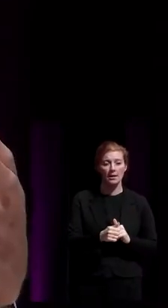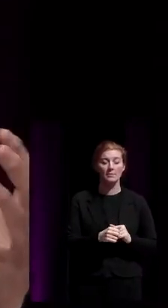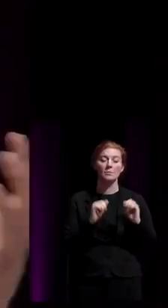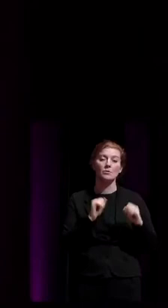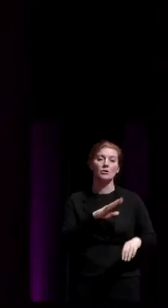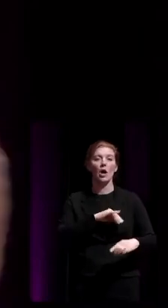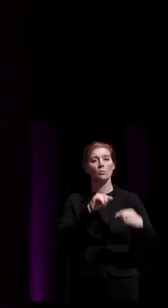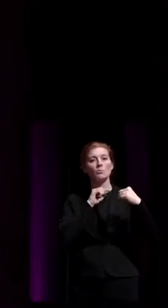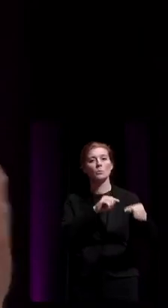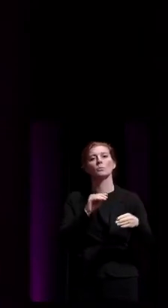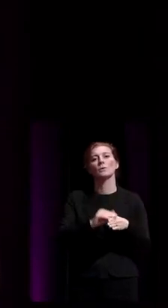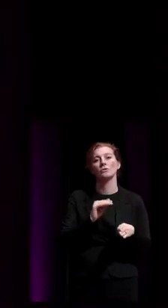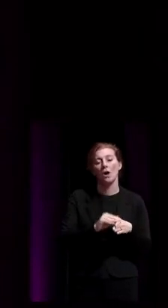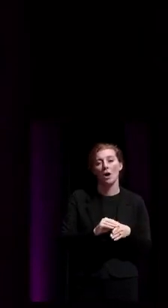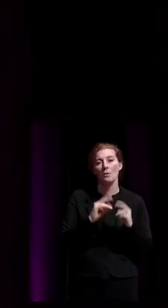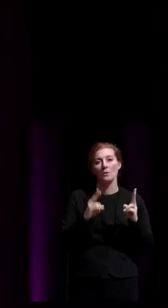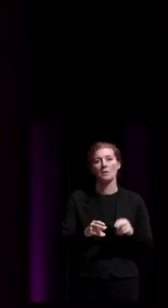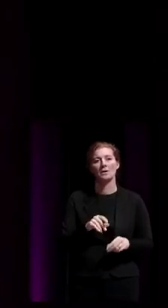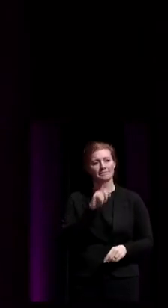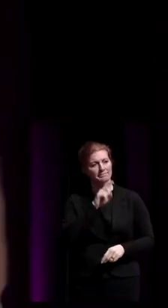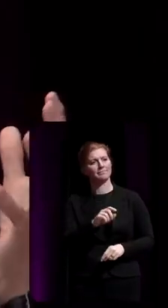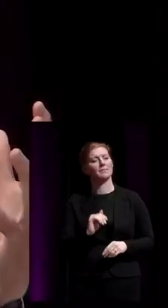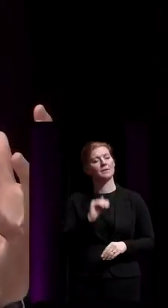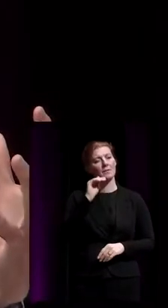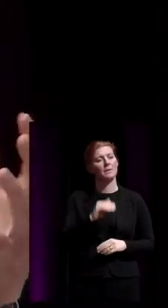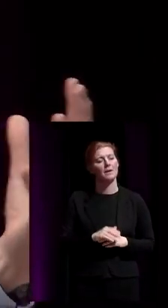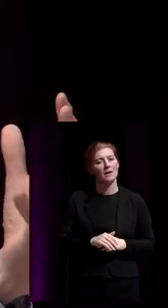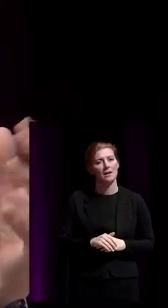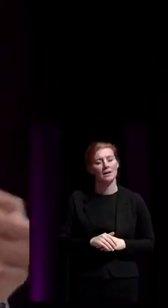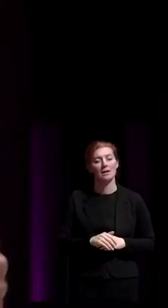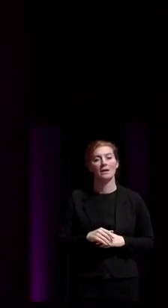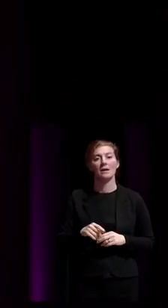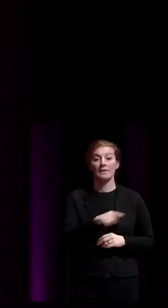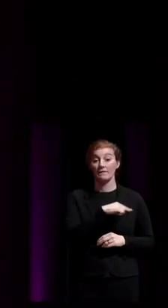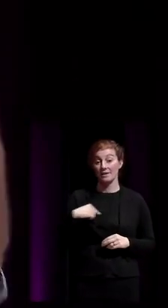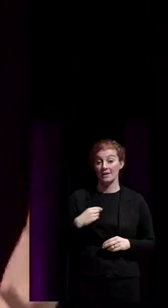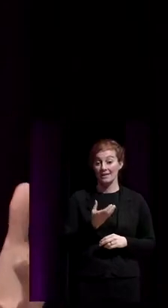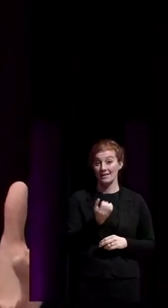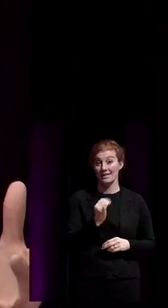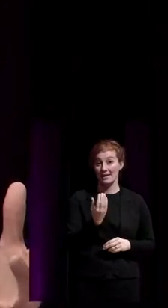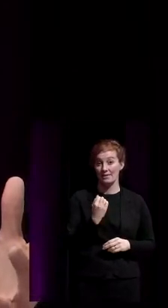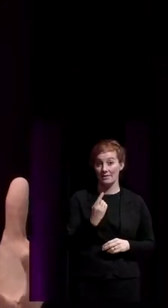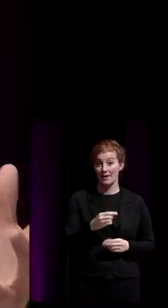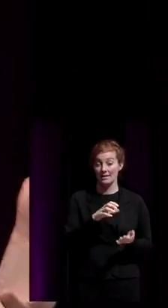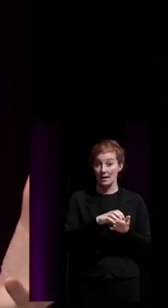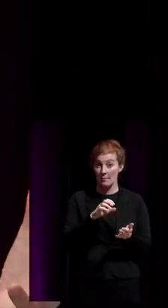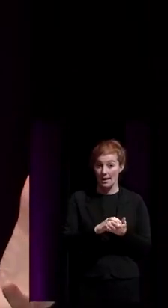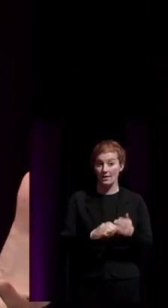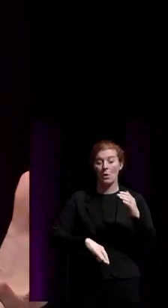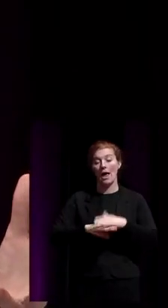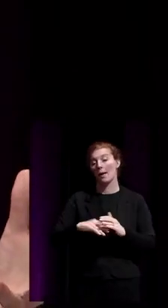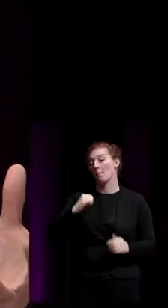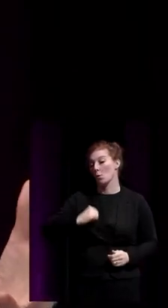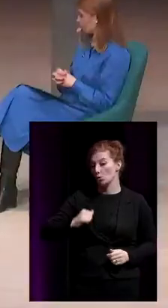motbudskap så att man kan ifrågasätta mer. Och det handlar ju både om att vi i civilsamhället, det handlar om hem- och konsumentkunskapen, ett jätteviktigt